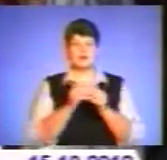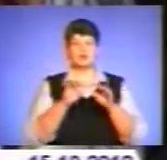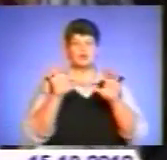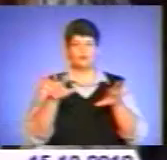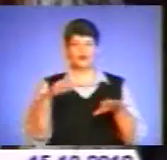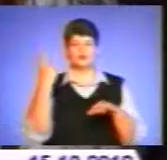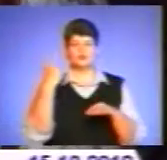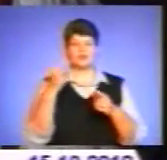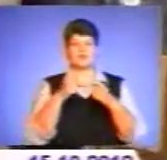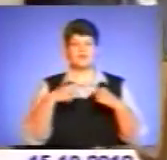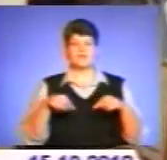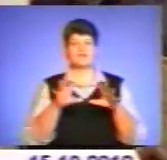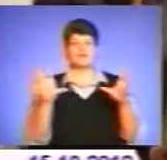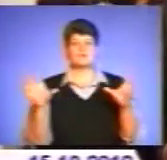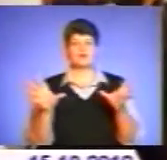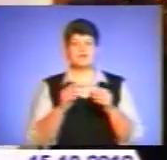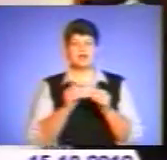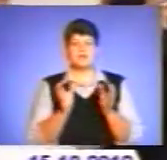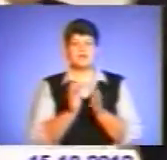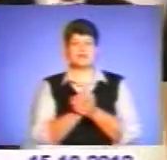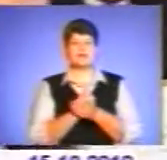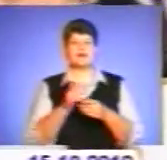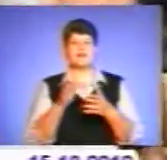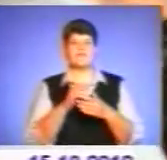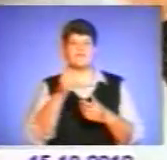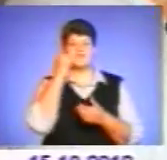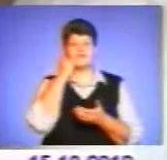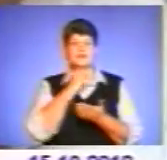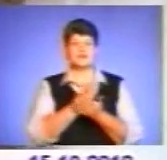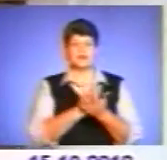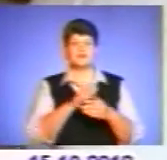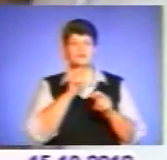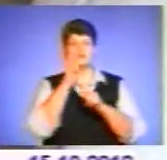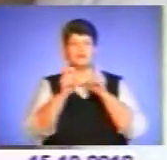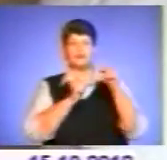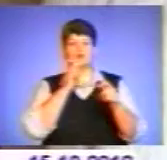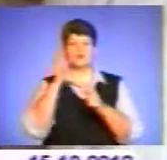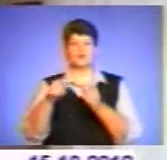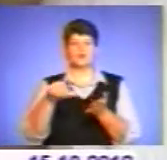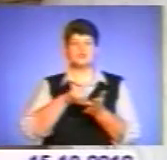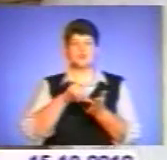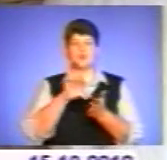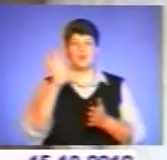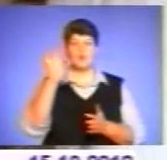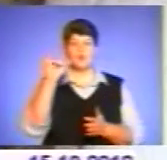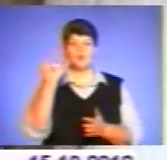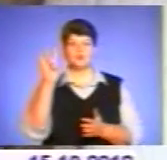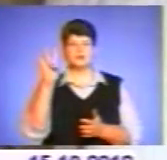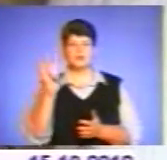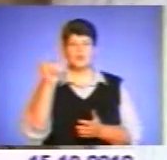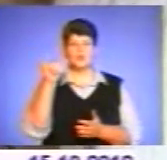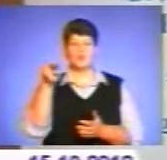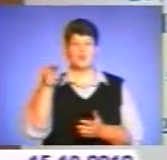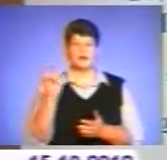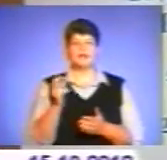обласної організації Всеукраїнського об'єднання ветеранів Андрієм Климом вручив подарунки учасникам ОУН-УПА, а також відвідали